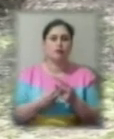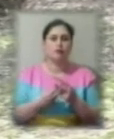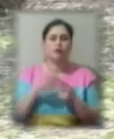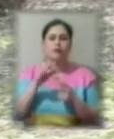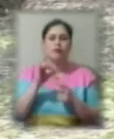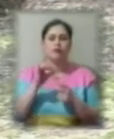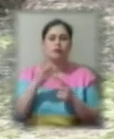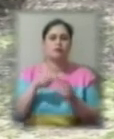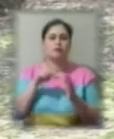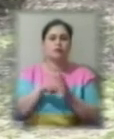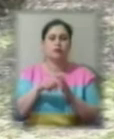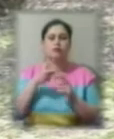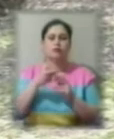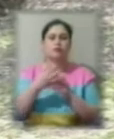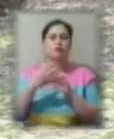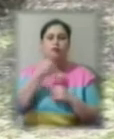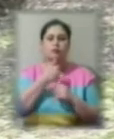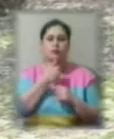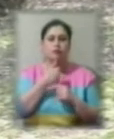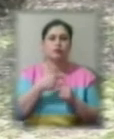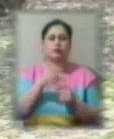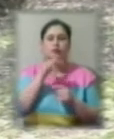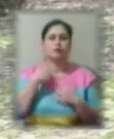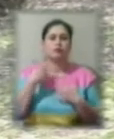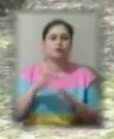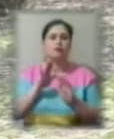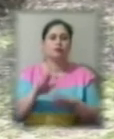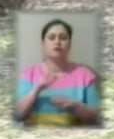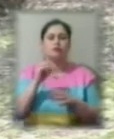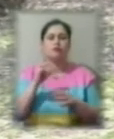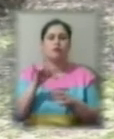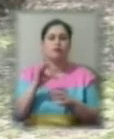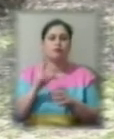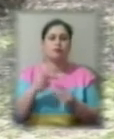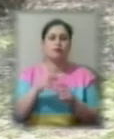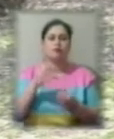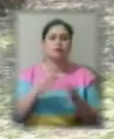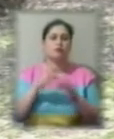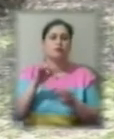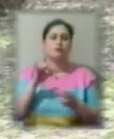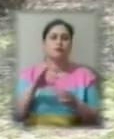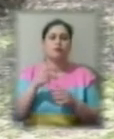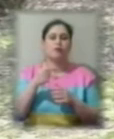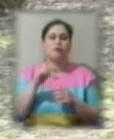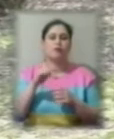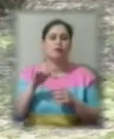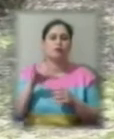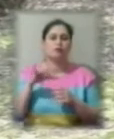в середині вересня 2015 року, коли я вже прибув із Челябинська на судовий процес у Грозний, от лише тоді до